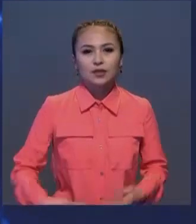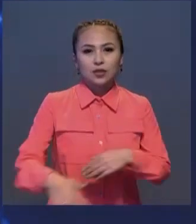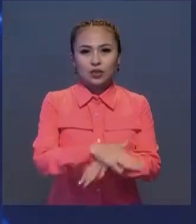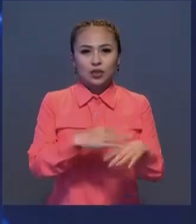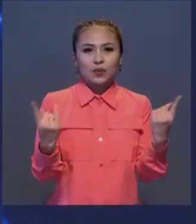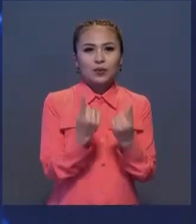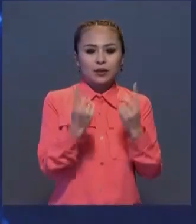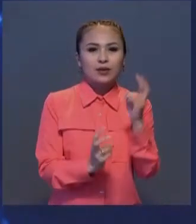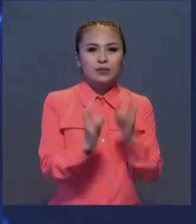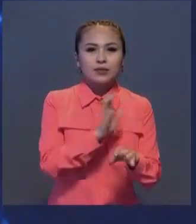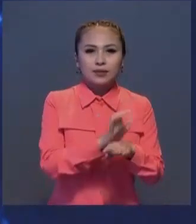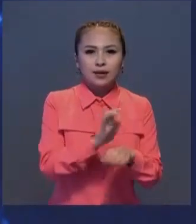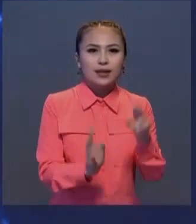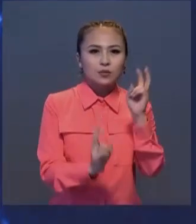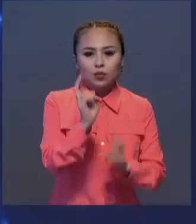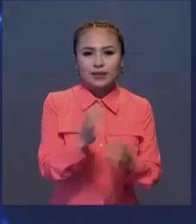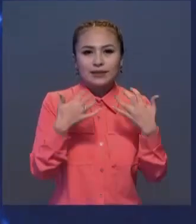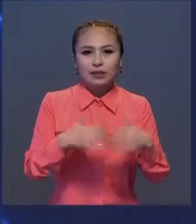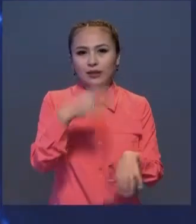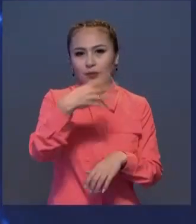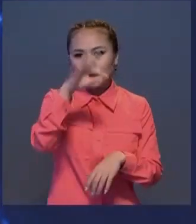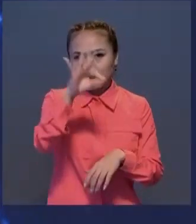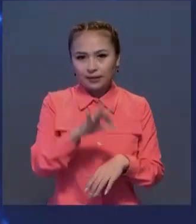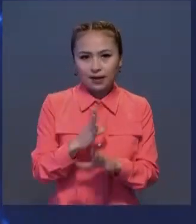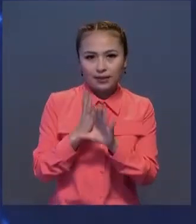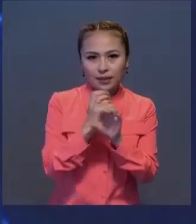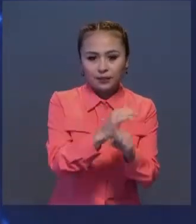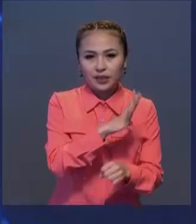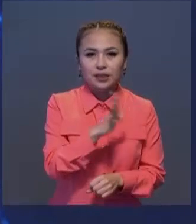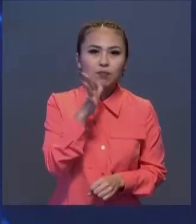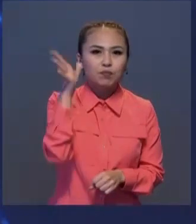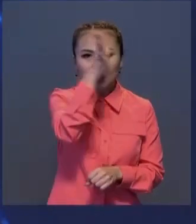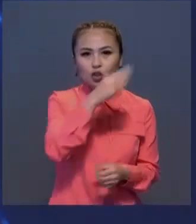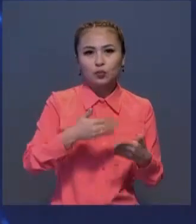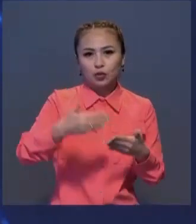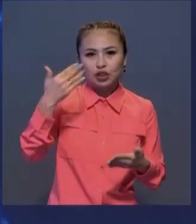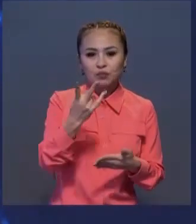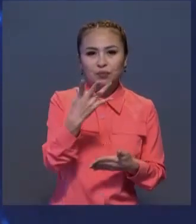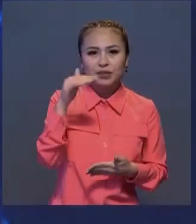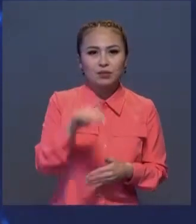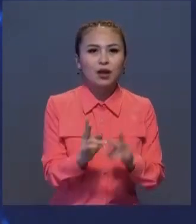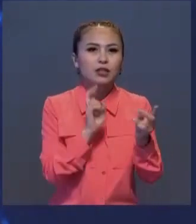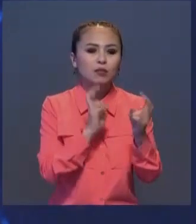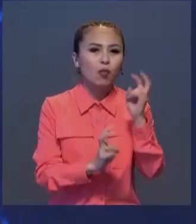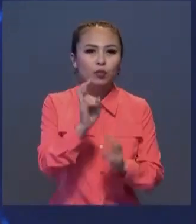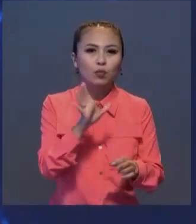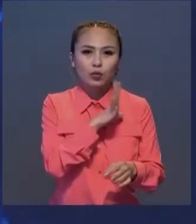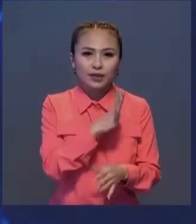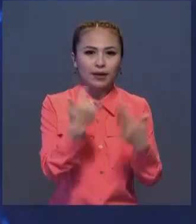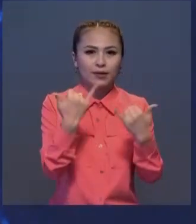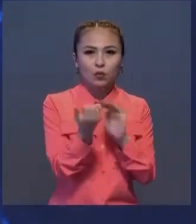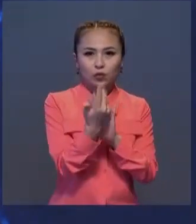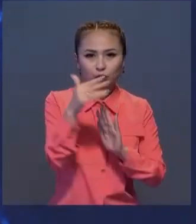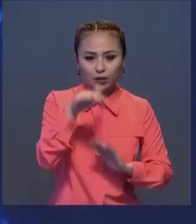Елдегі женгіл өнеркәсіп саласындағы кәсіпорын саны 40%-ке азайып кеткен. 5 жыл бұрын 25 мың кәсіпорын болса,